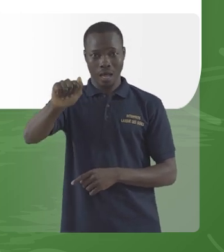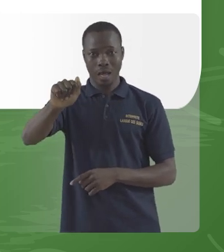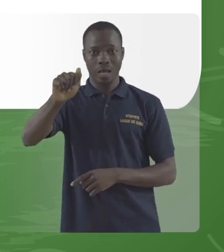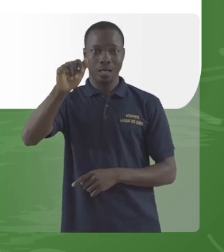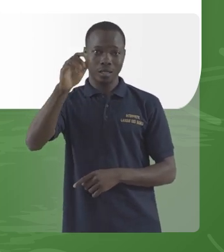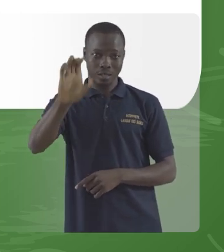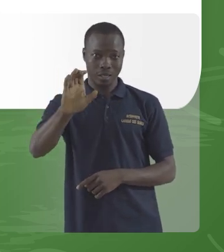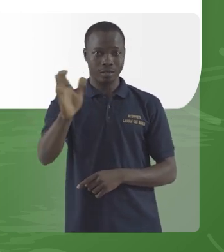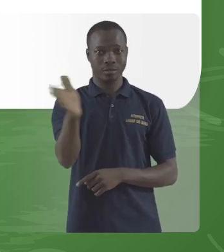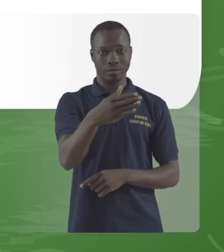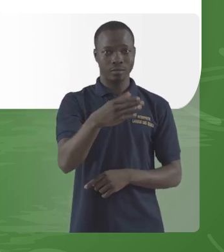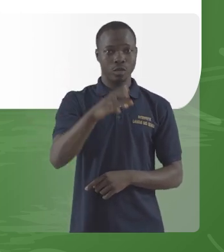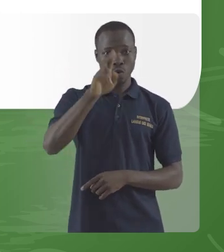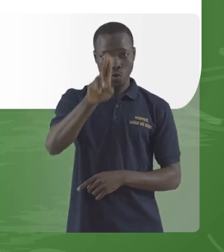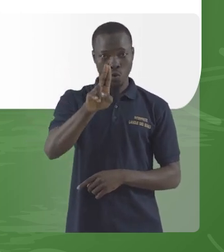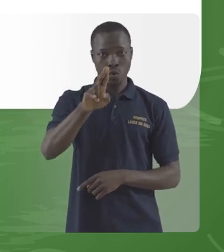AAC,